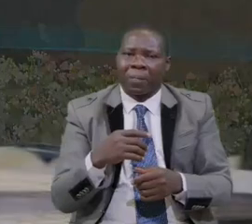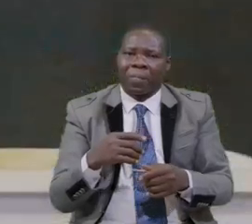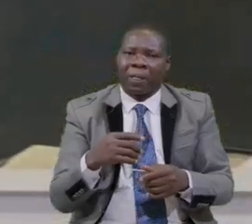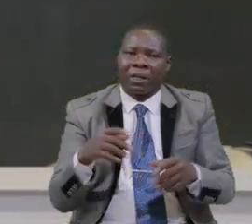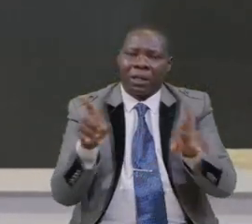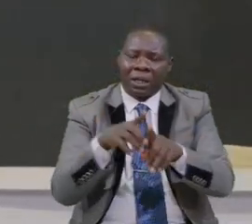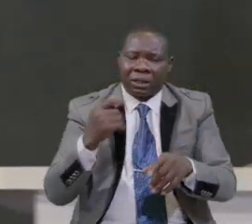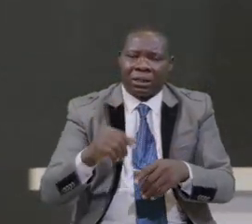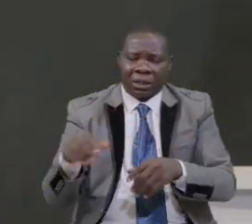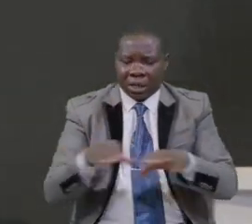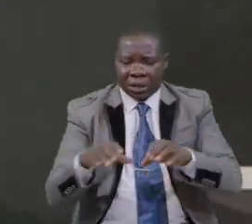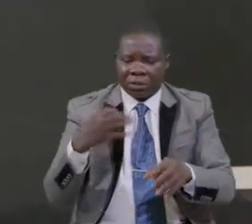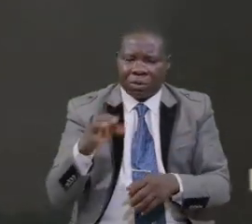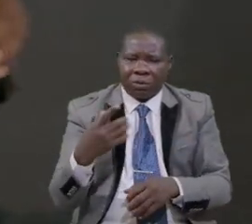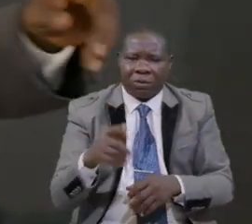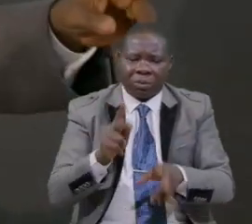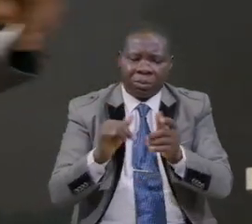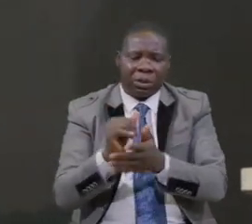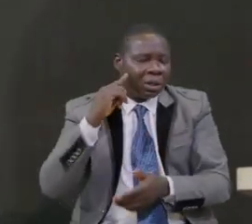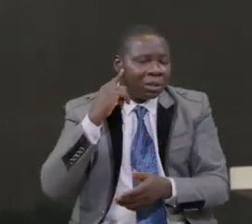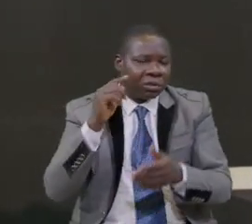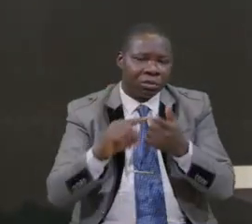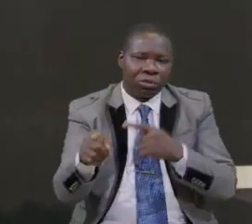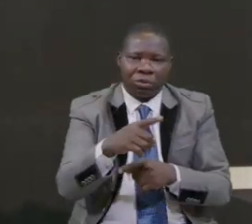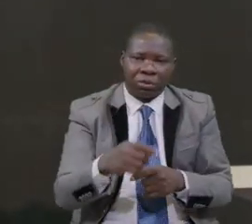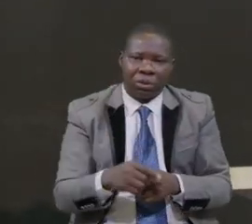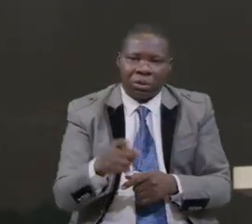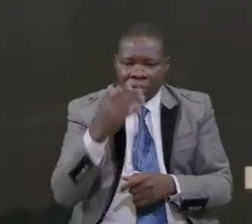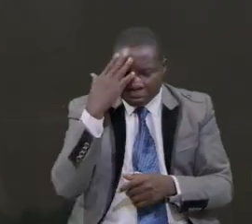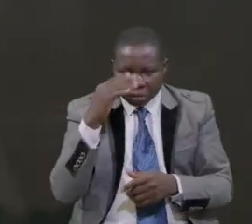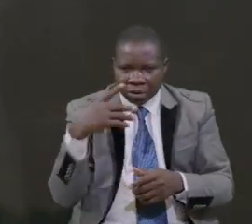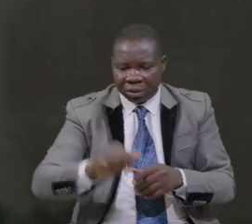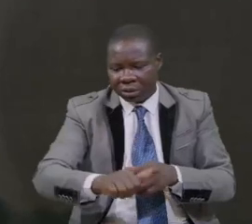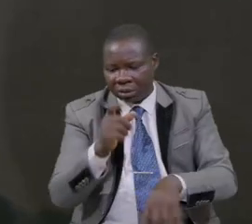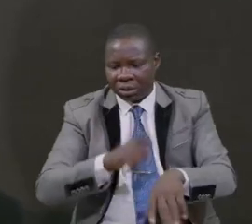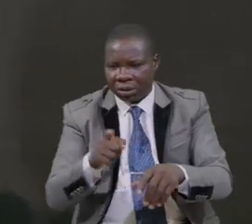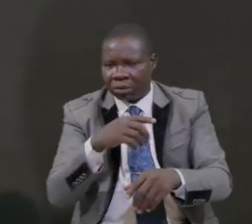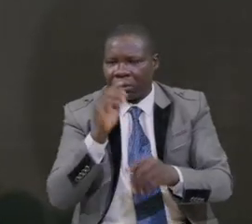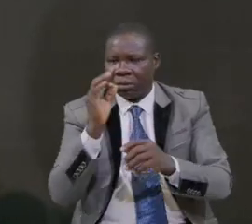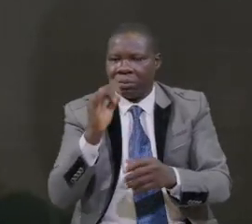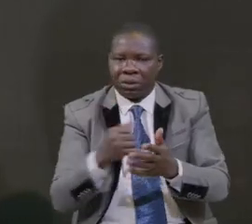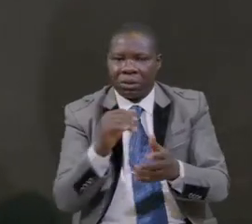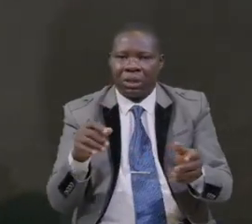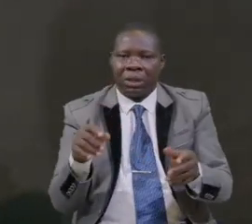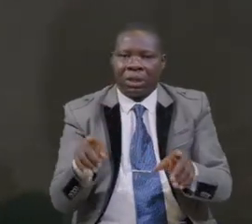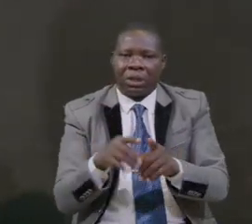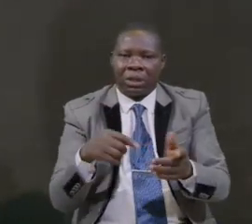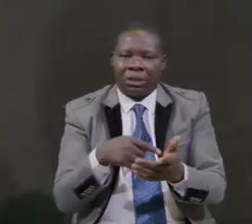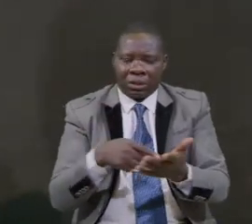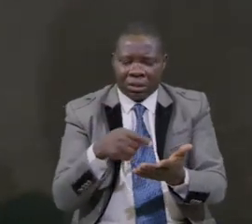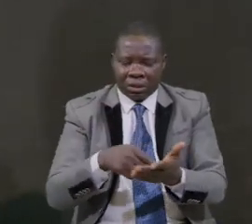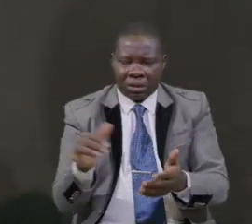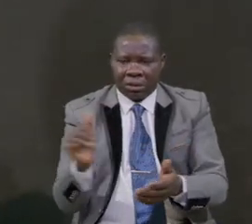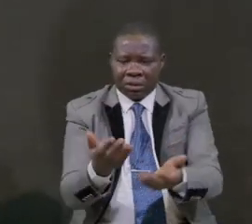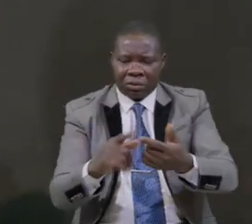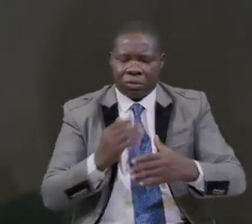actions des gens qui t'écoutent. La dernière fois, tu as prêché ça comme ça et ils voulaient bloquer ton chemin